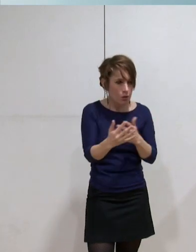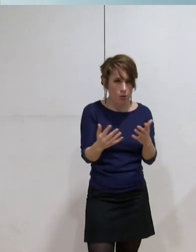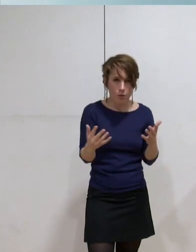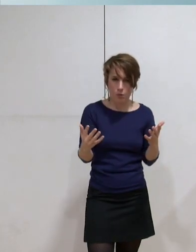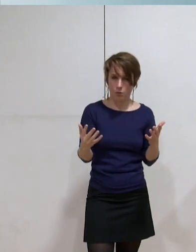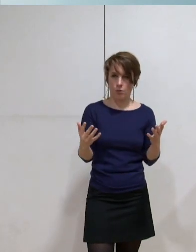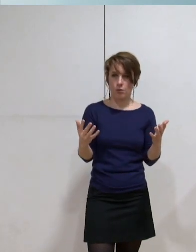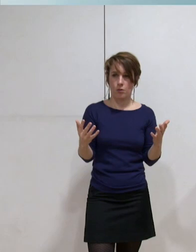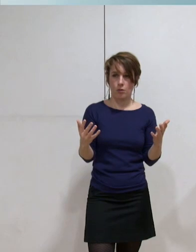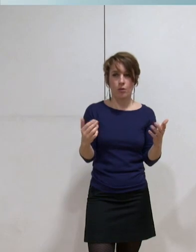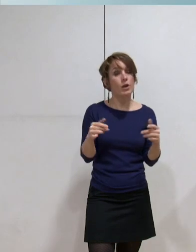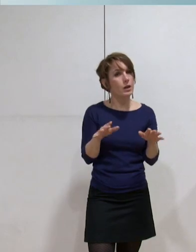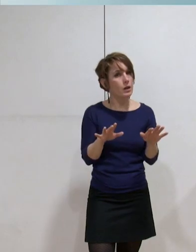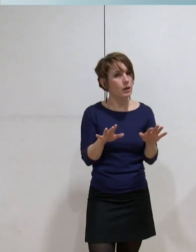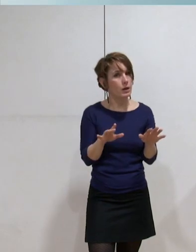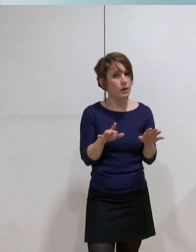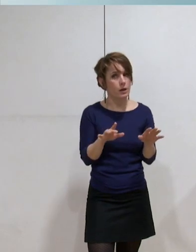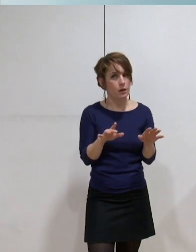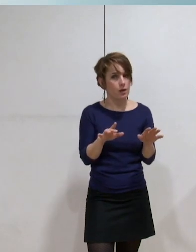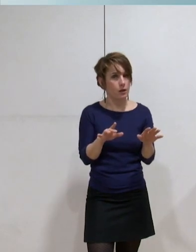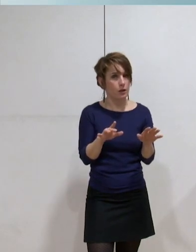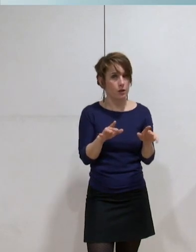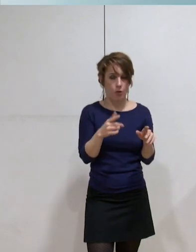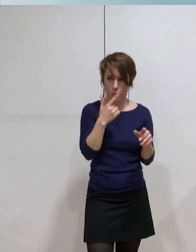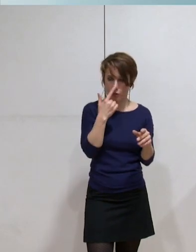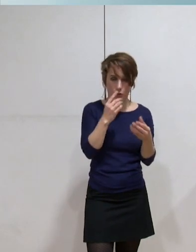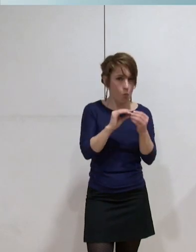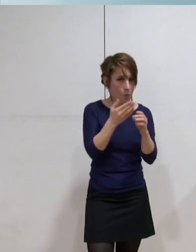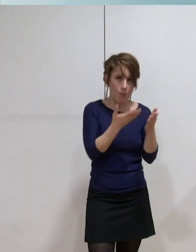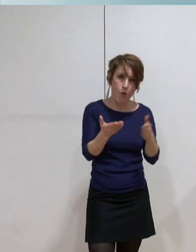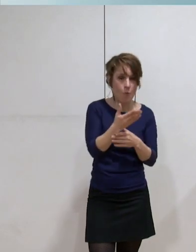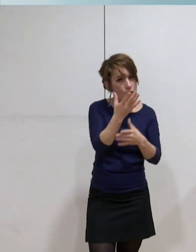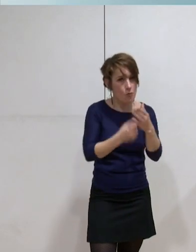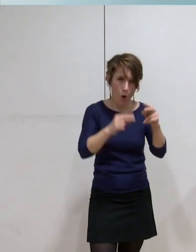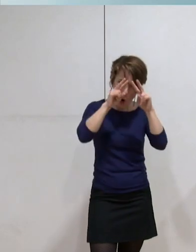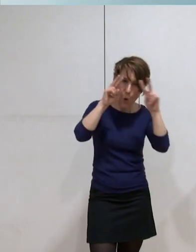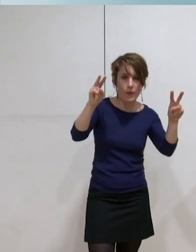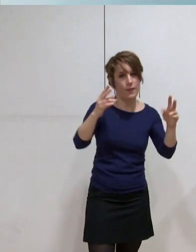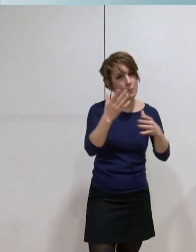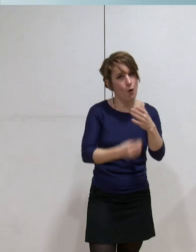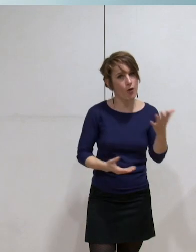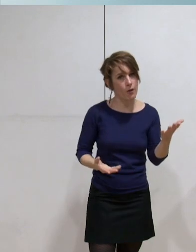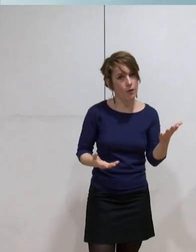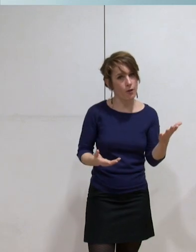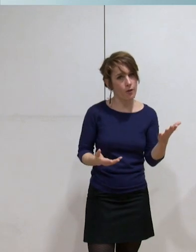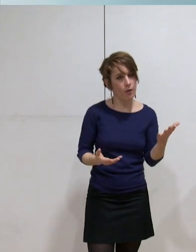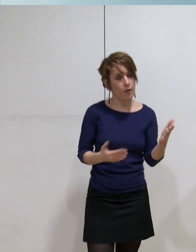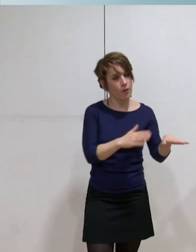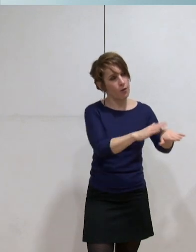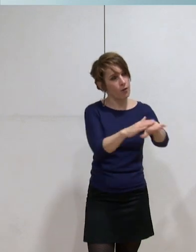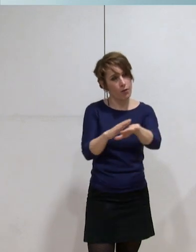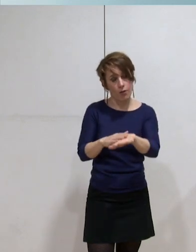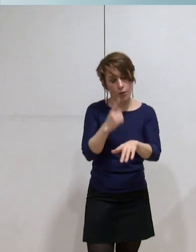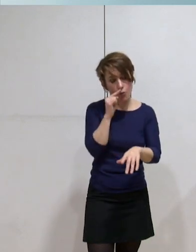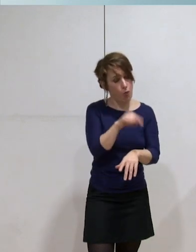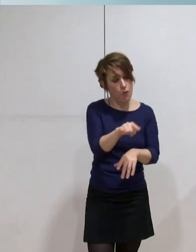et avec je vous l'accorde davantage d'honnêteté intellectuelle il est été plus sincère plus courageux d'augmenter